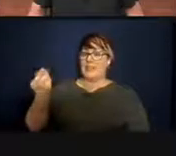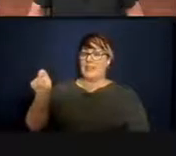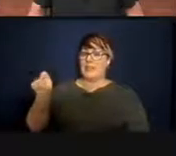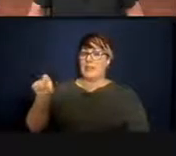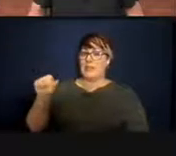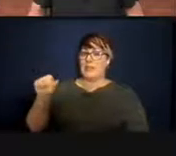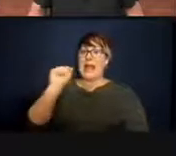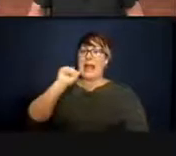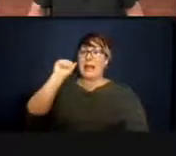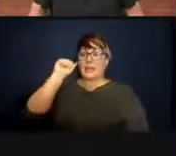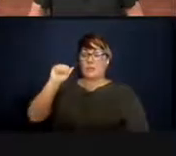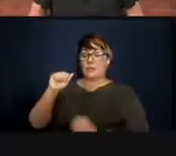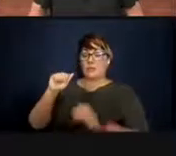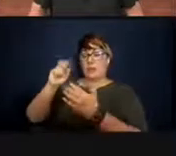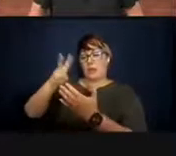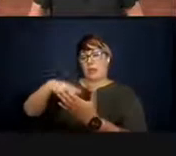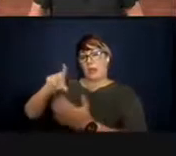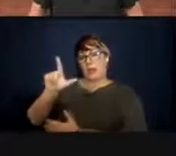upatikanaji wa huduma hizo.